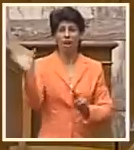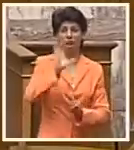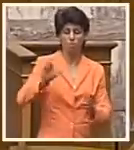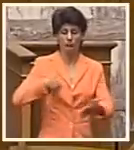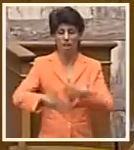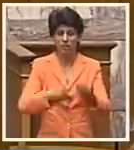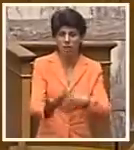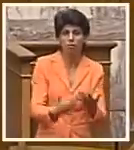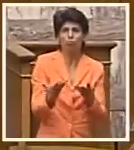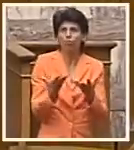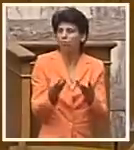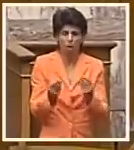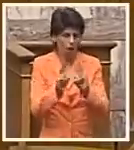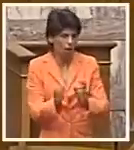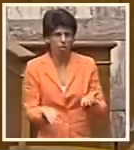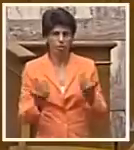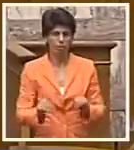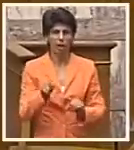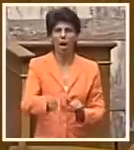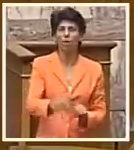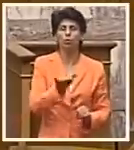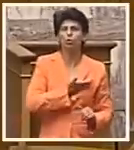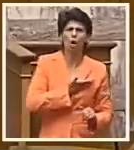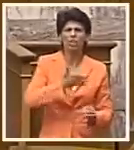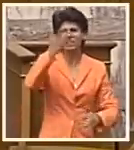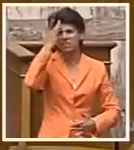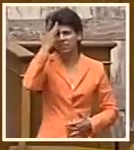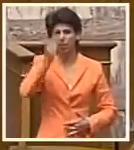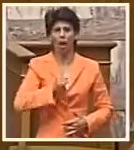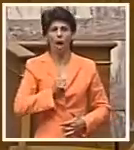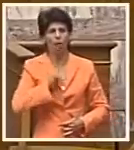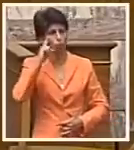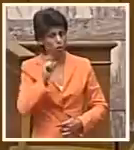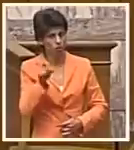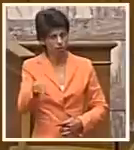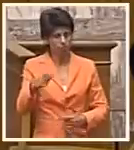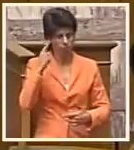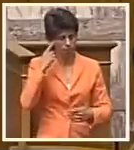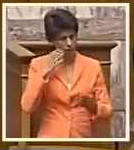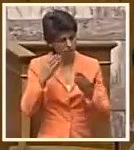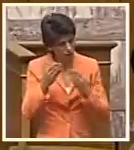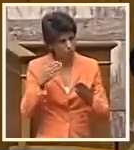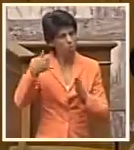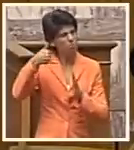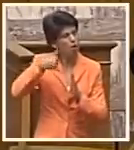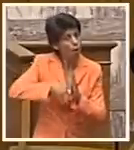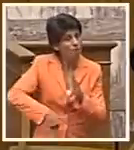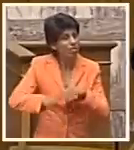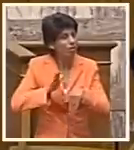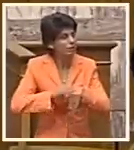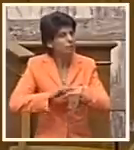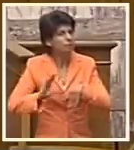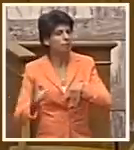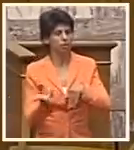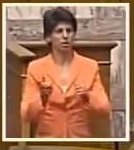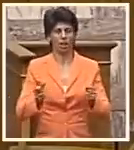εξελίξεις. Ένα σοκ συνείδησης και αυτογνωσίας όταν κατανοούμε τα βαθύτερα αίτια της κρίσης